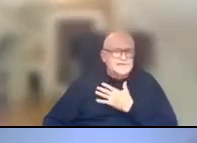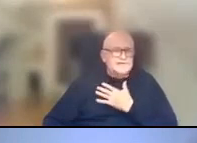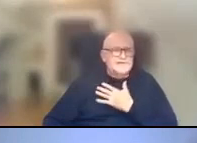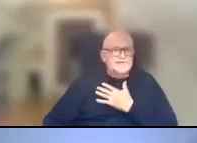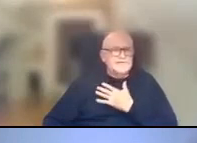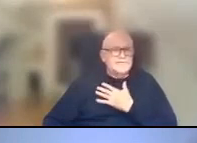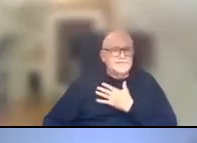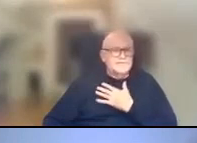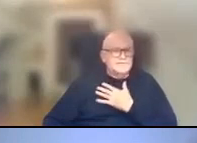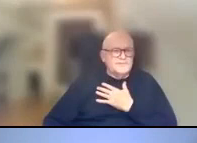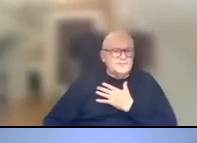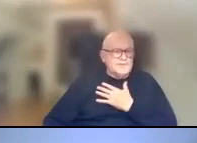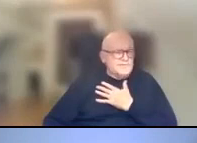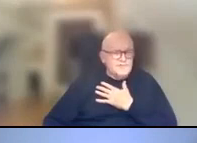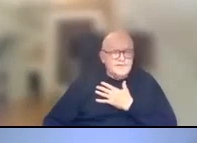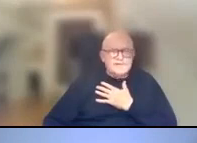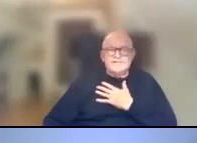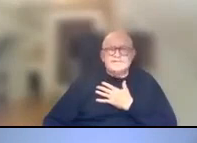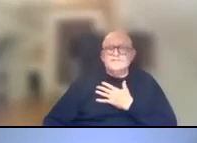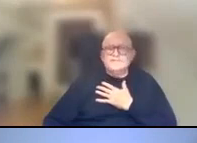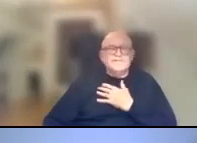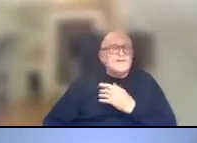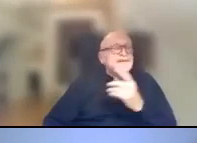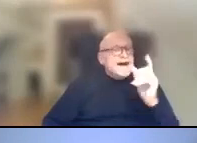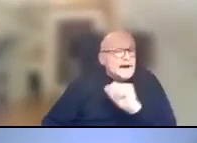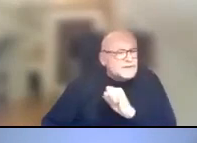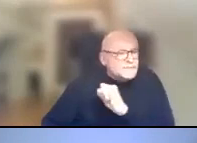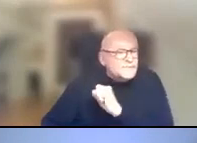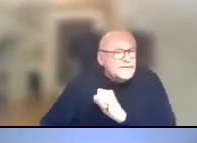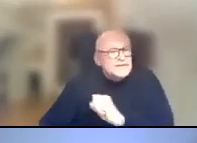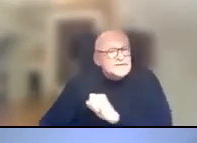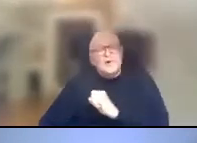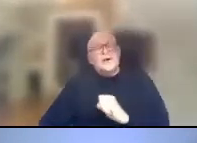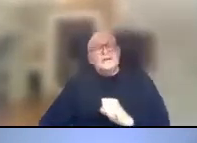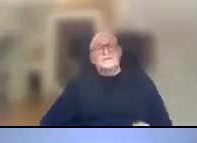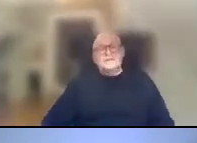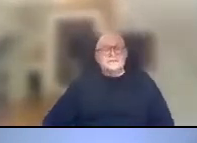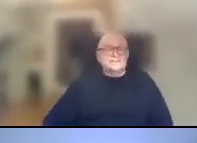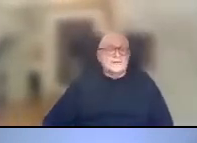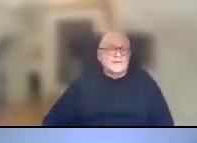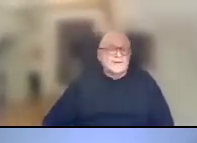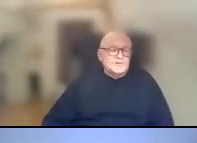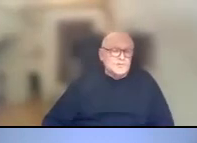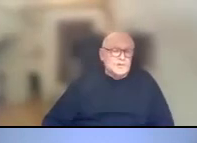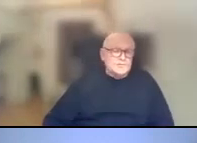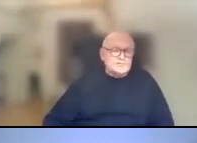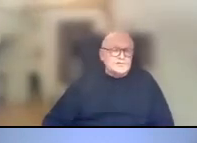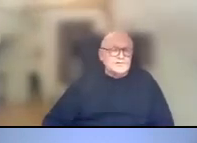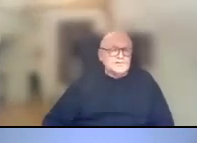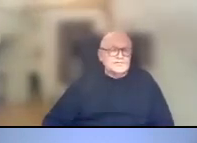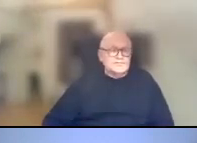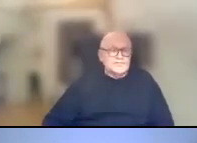der sichtlich berührt und geschockt war über das, was da passiert war. Aber es gibt auch andere Sachen. So gibt